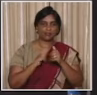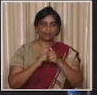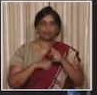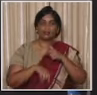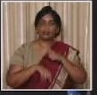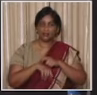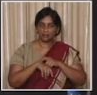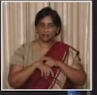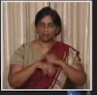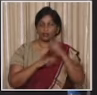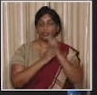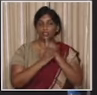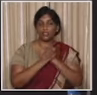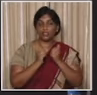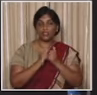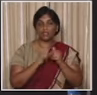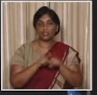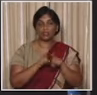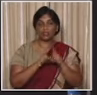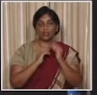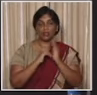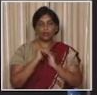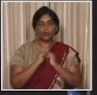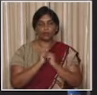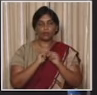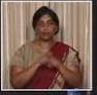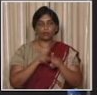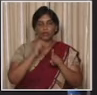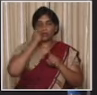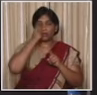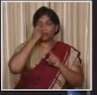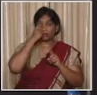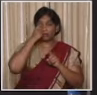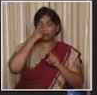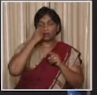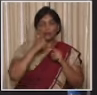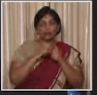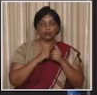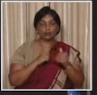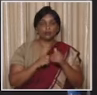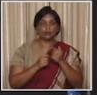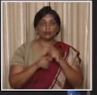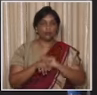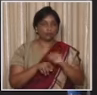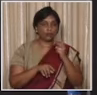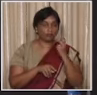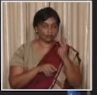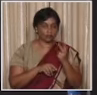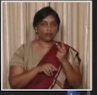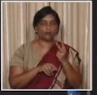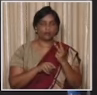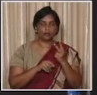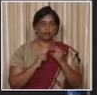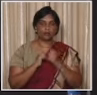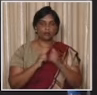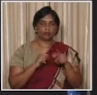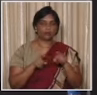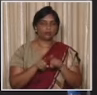අවස්ථාවේදී සන්තෝෂ වෙනවා. ඉතින් ඒ පිළිබඳව බුධාතායත් විනහන දෙක කාලයක් බලනවා. ඒ වගේම තමයි